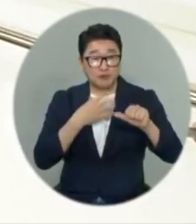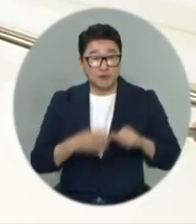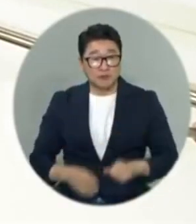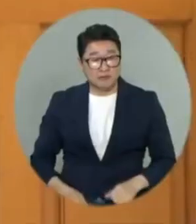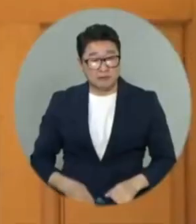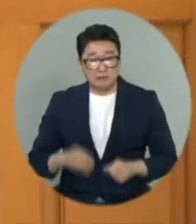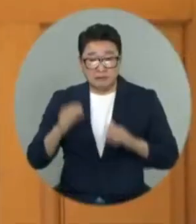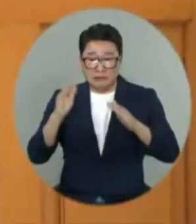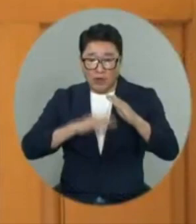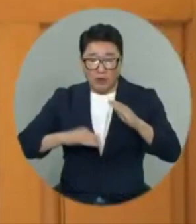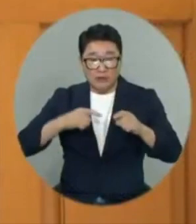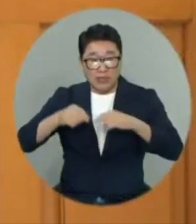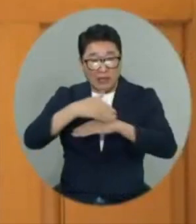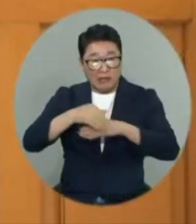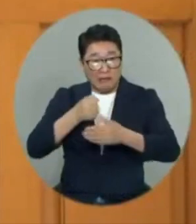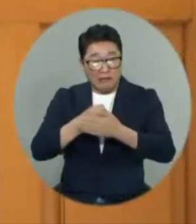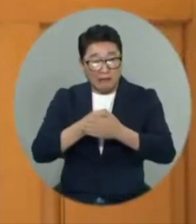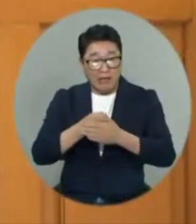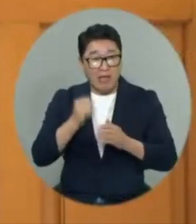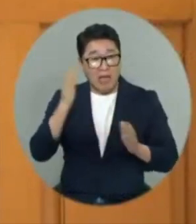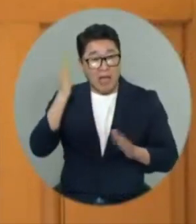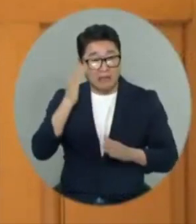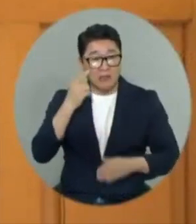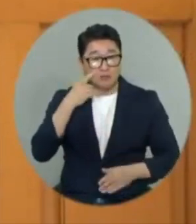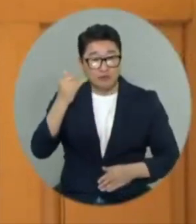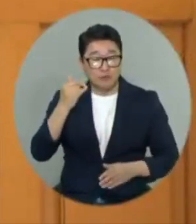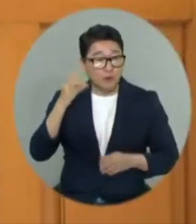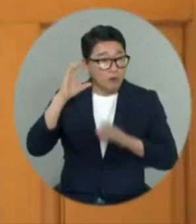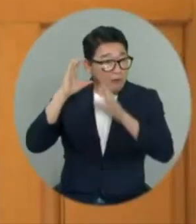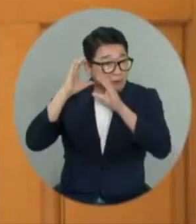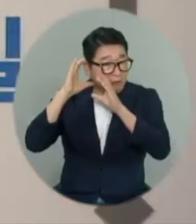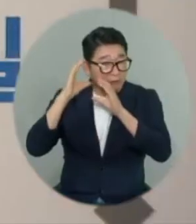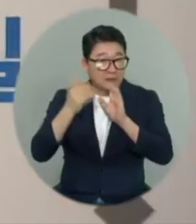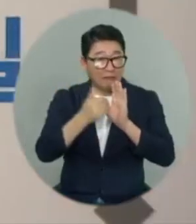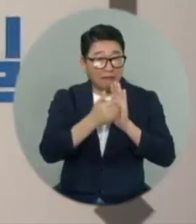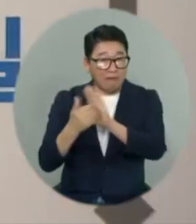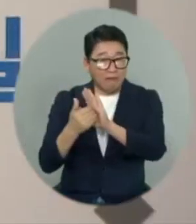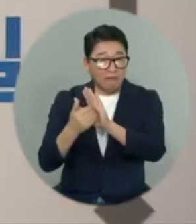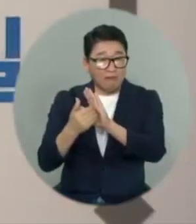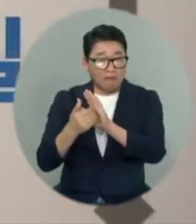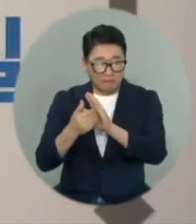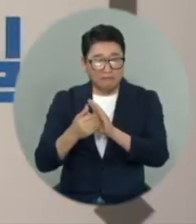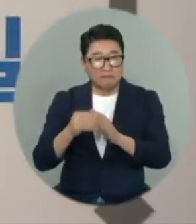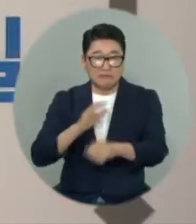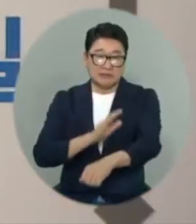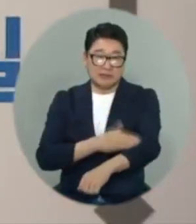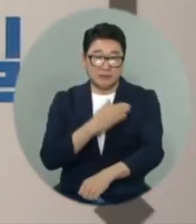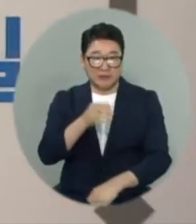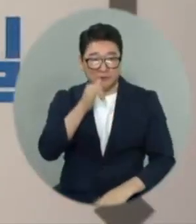나타나 정책 결정 과정에서 학생과 학부모의 목소리가 배제되고 있다는 지적이 나오고 있습니다